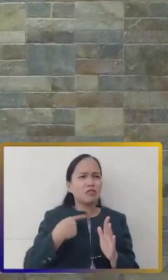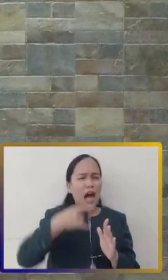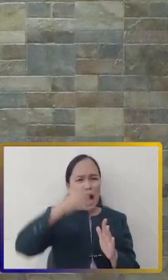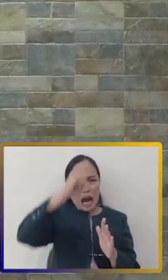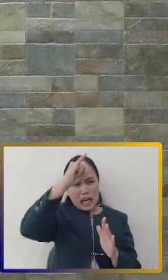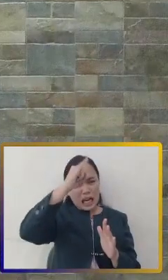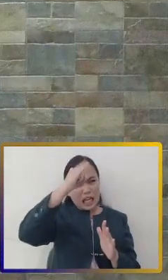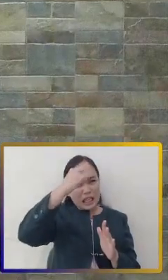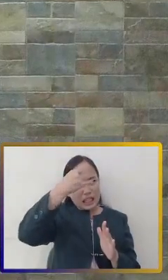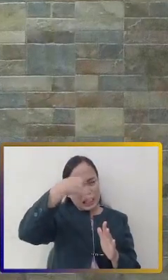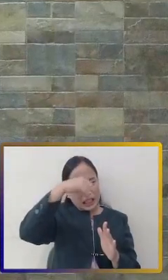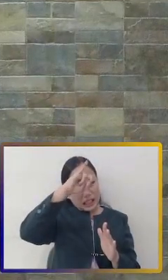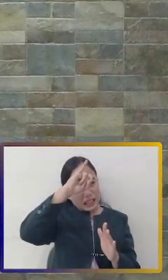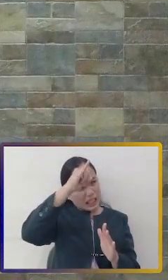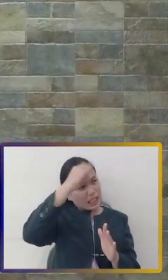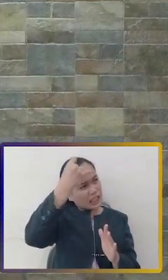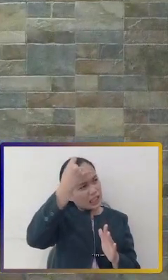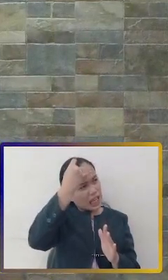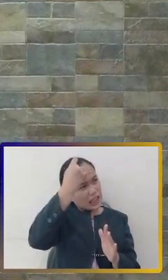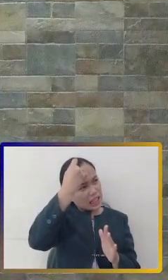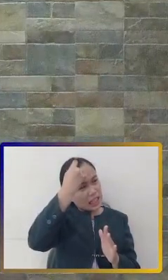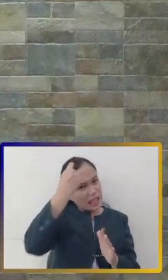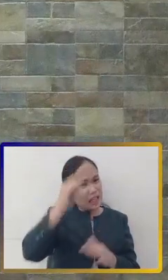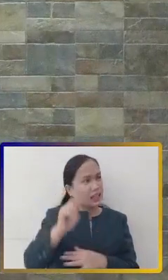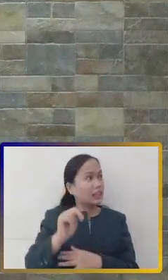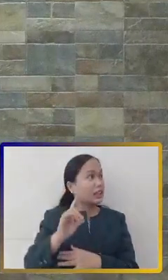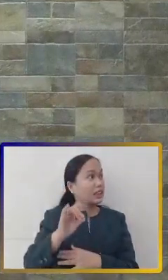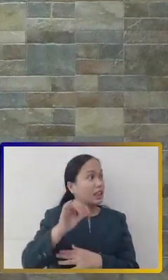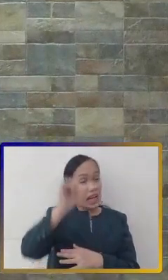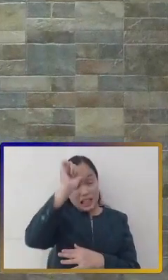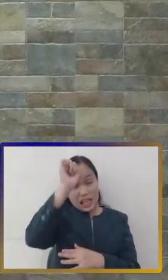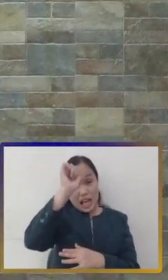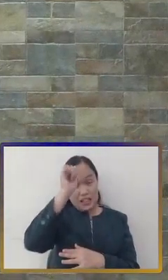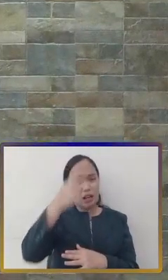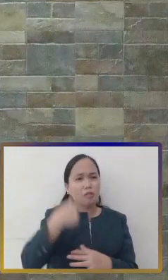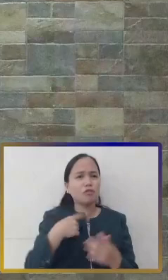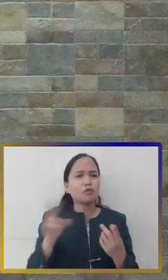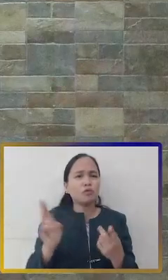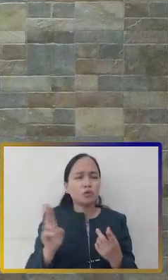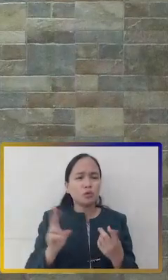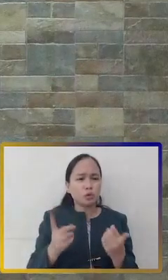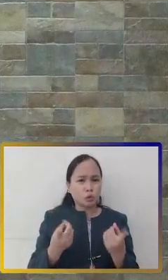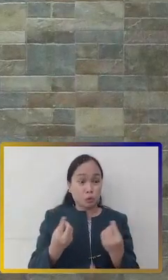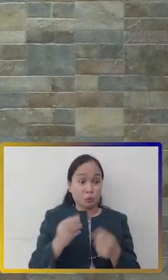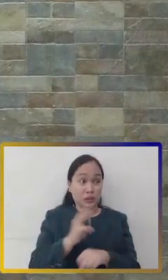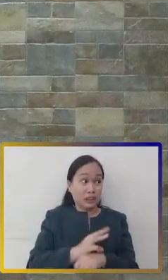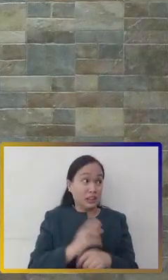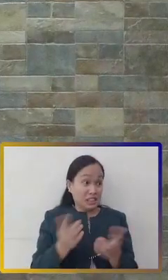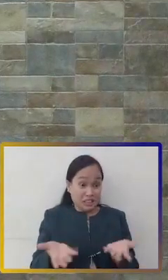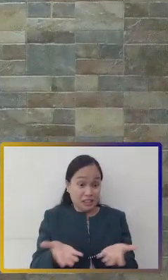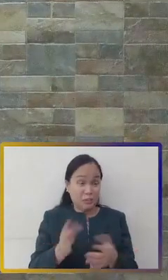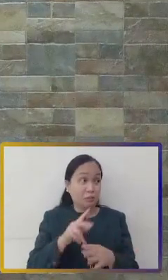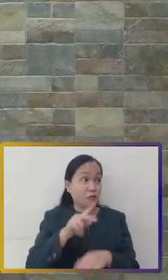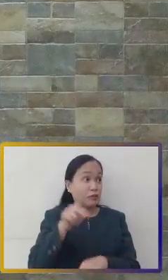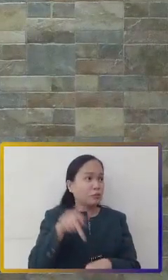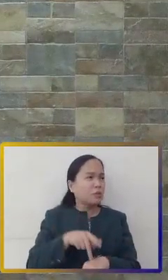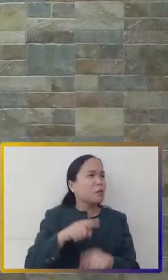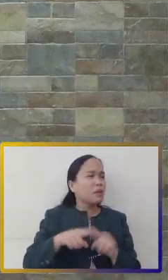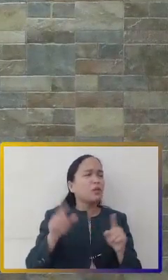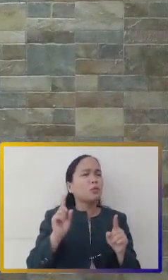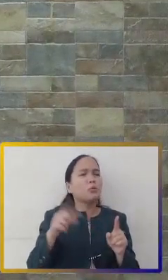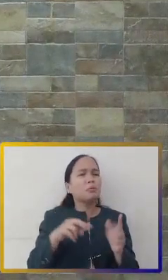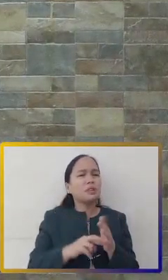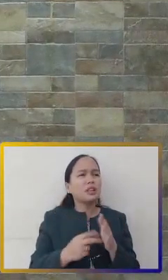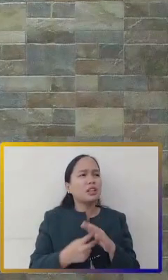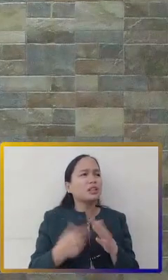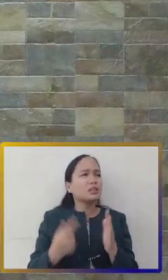na ministries. So what I'm simply saying is that they can also perform ministries. And we can also, makikita natin na